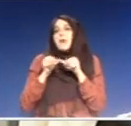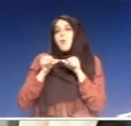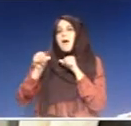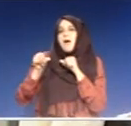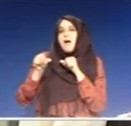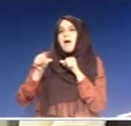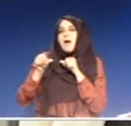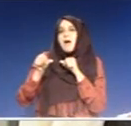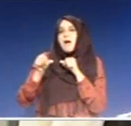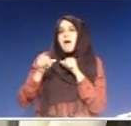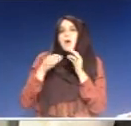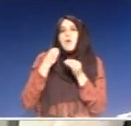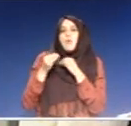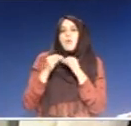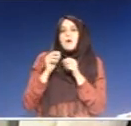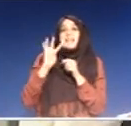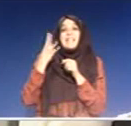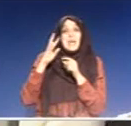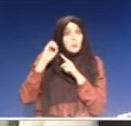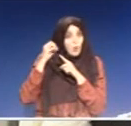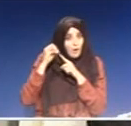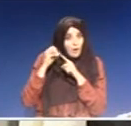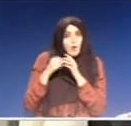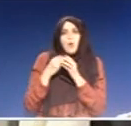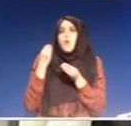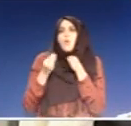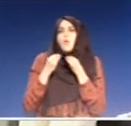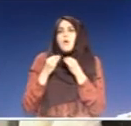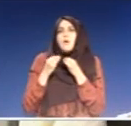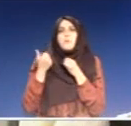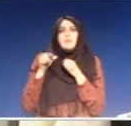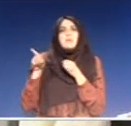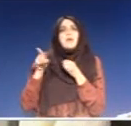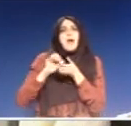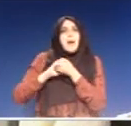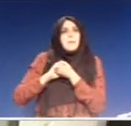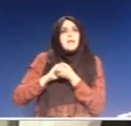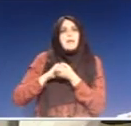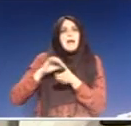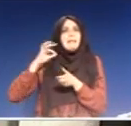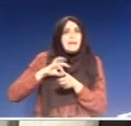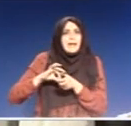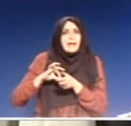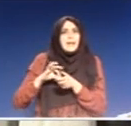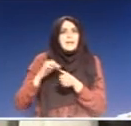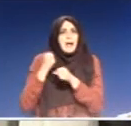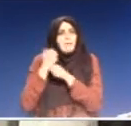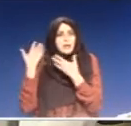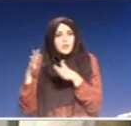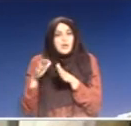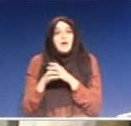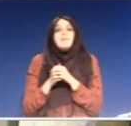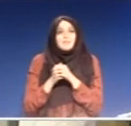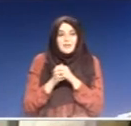إلى الدرجة، إلى غاية الدرجة الرابعة، أو تكون هناك مصلحة شخصية بينهما، بلك هذاك الخبير